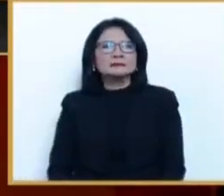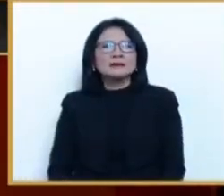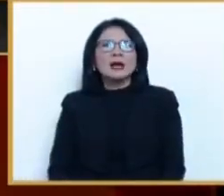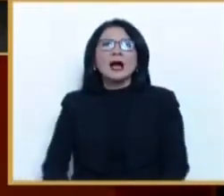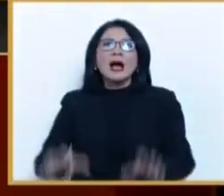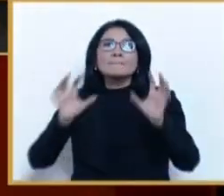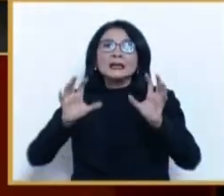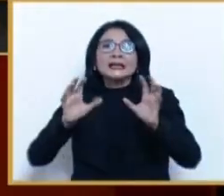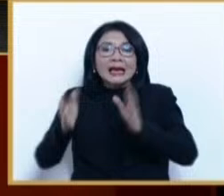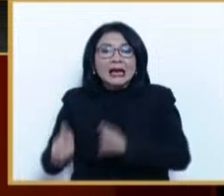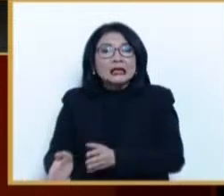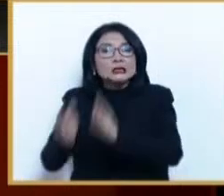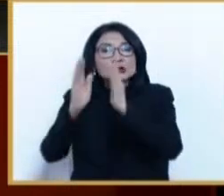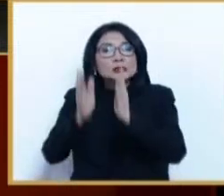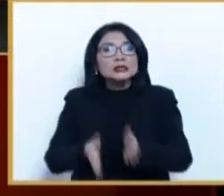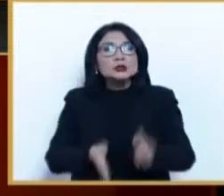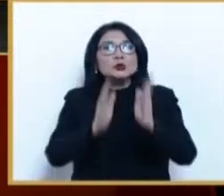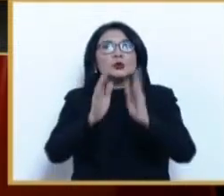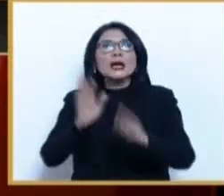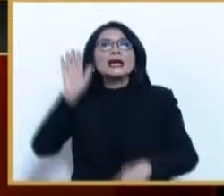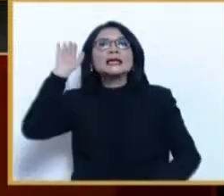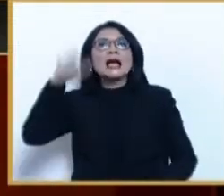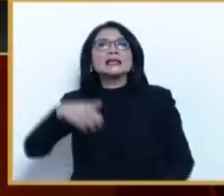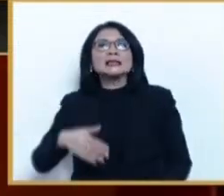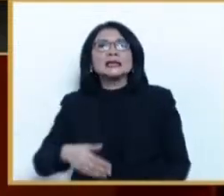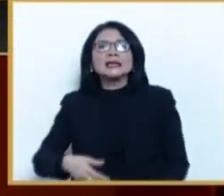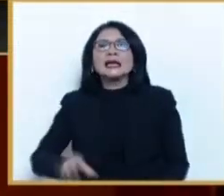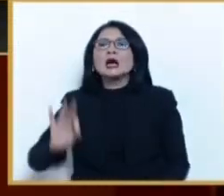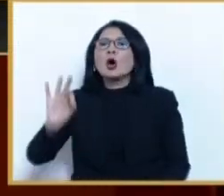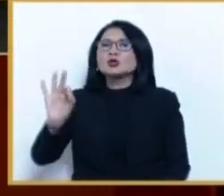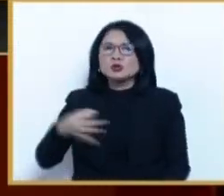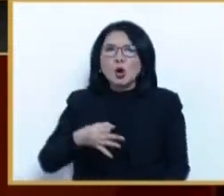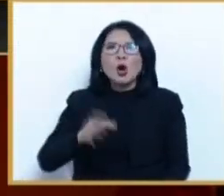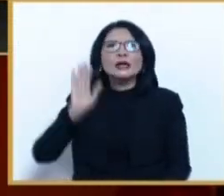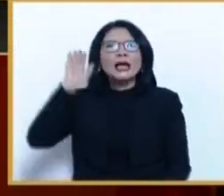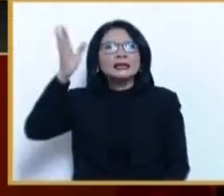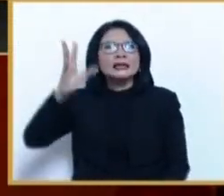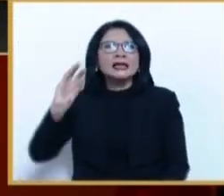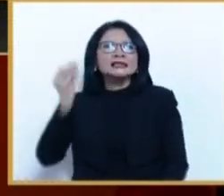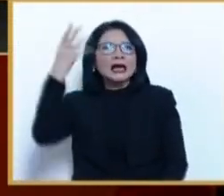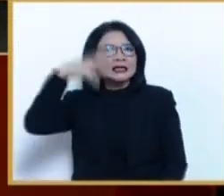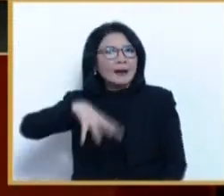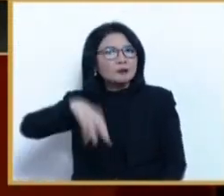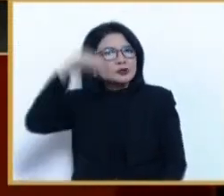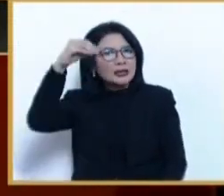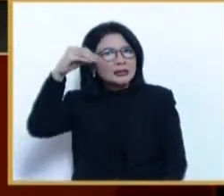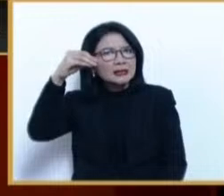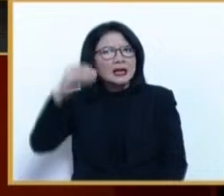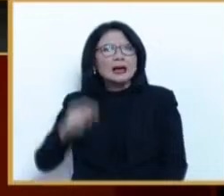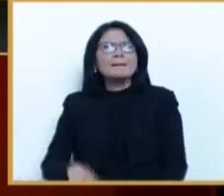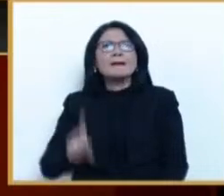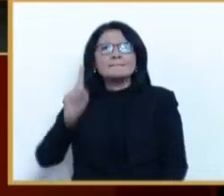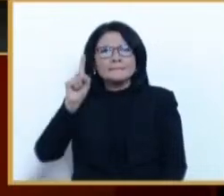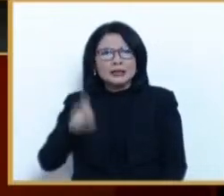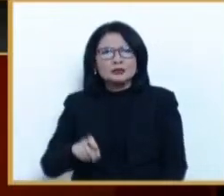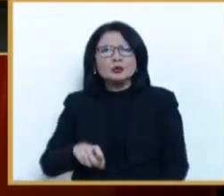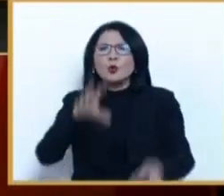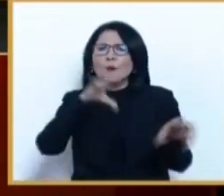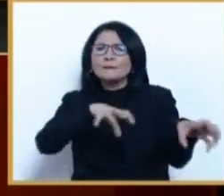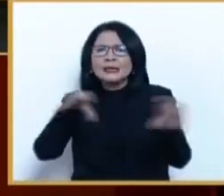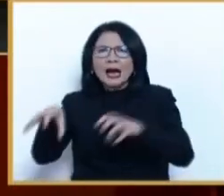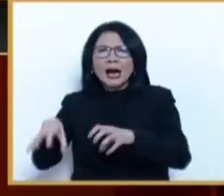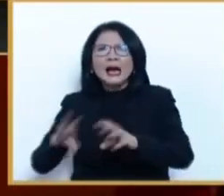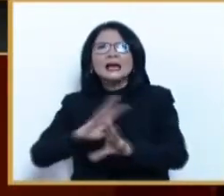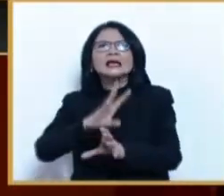banyaknya gedung-gedung yang akan ditinggalkan di pusat pemerintahan di Jakarta Pusat Apakah itu masih diperlukan termasuk